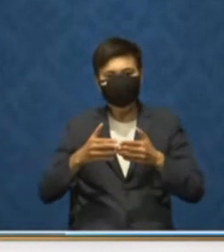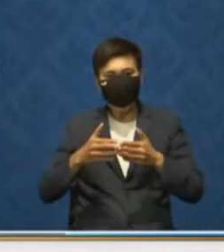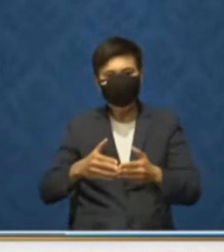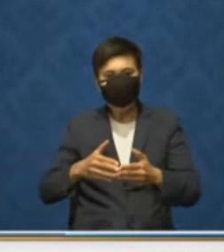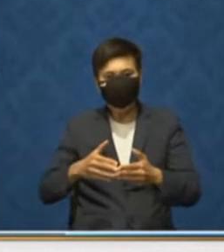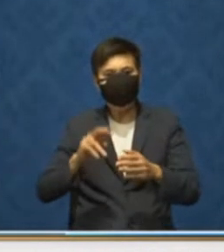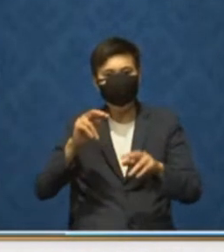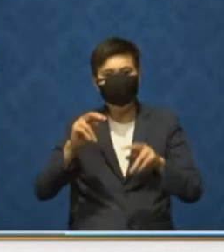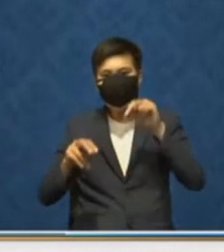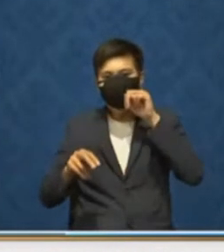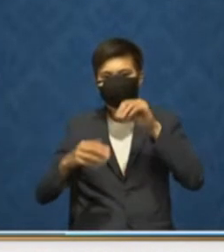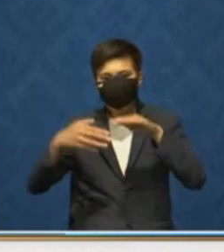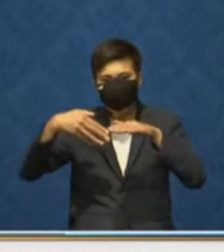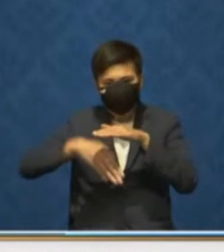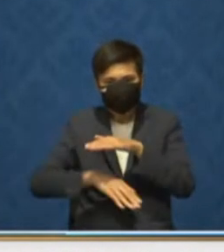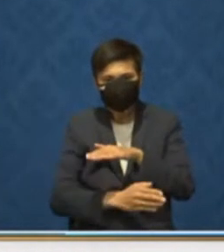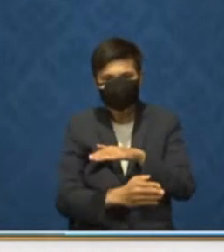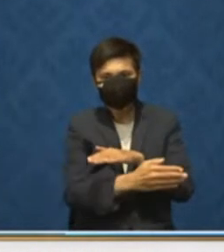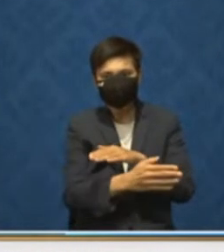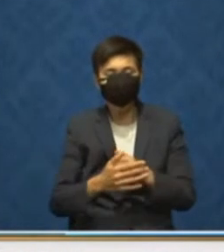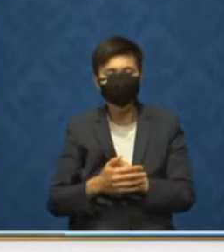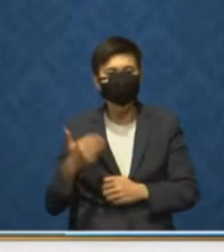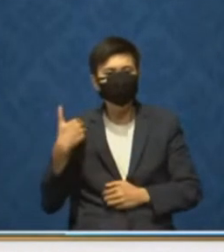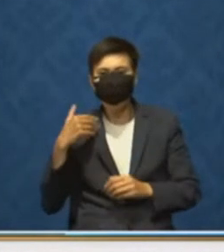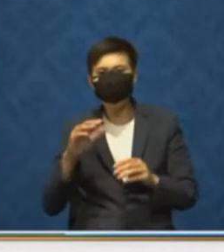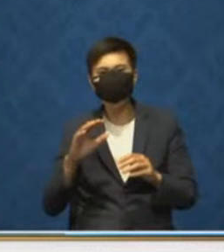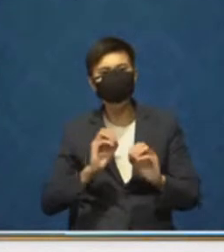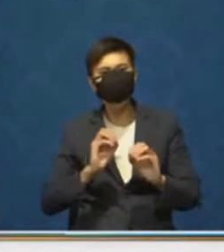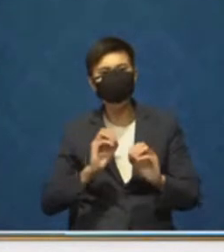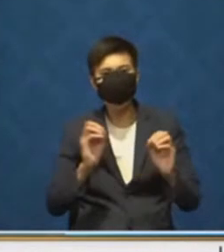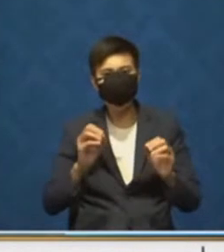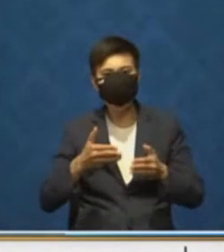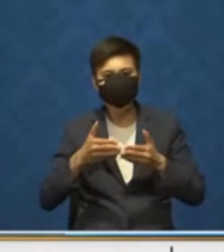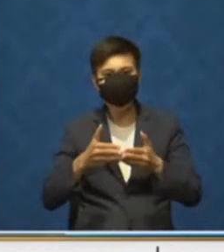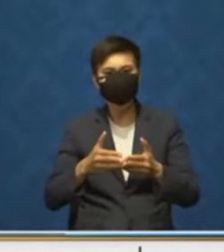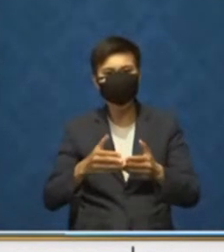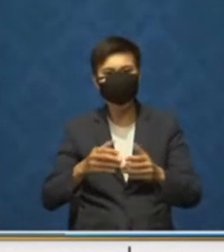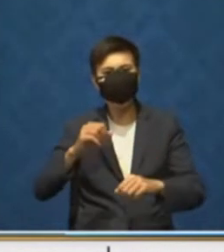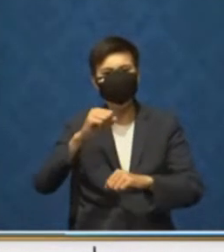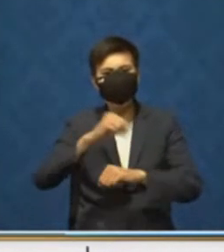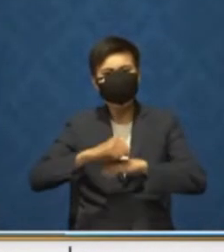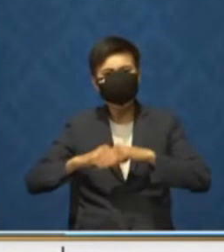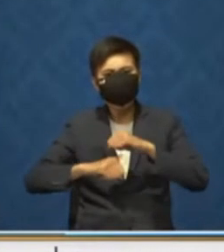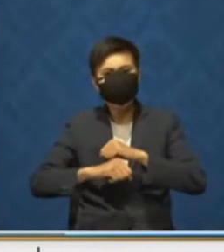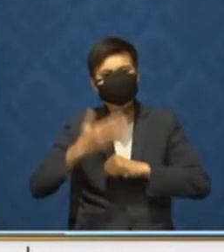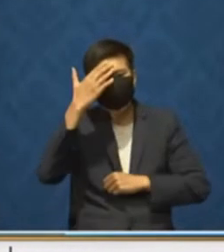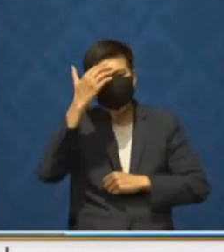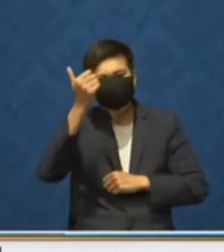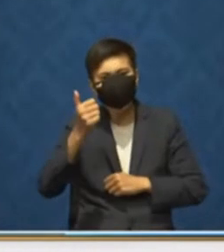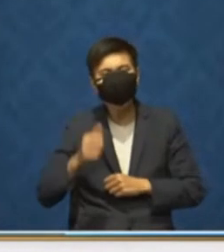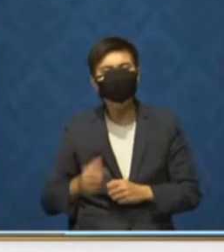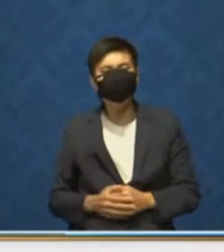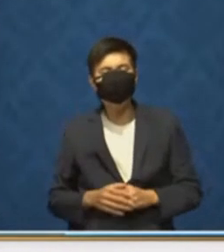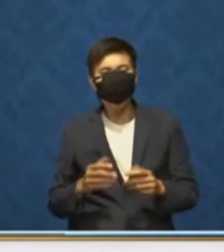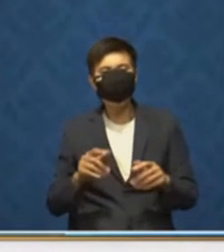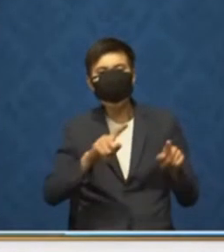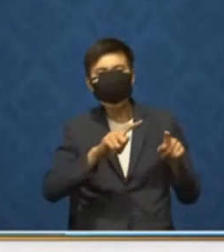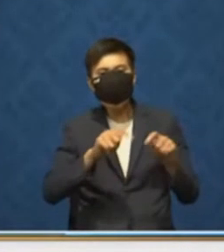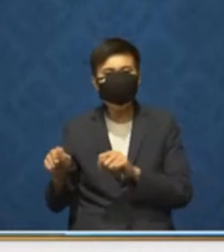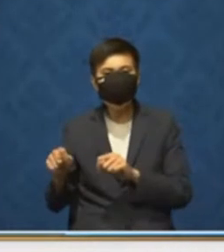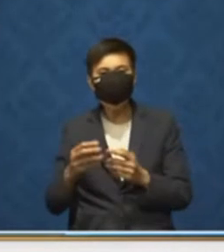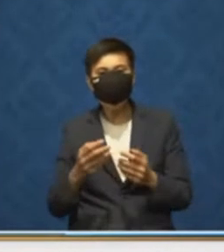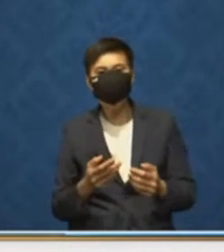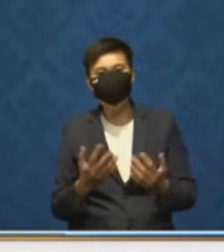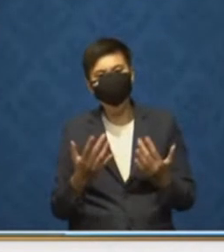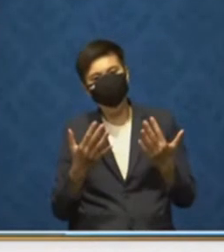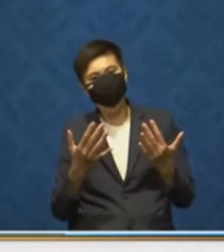ครับมันไม่มีเรือนะมันจะสร้างไปทำไมจะอ้างว่าสร้างไว้ก่อนเตรียมรองรับเรือที่จะมานะครับ